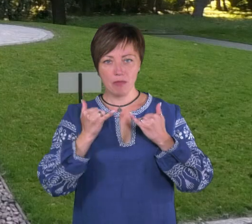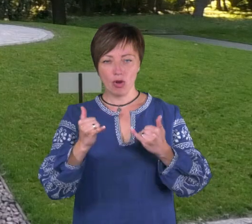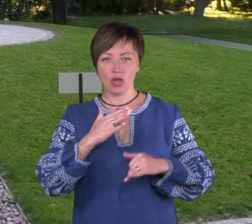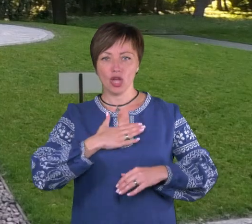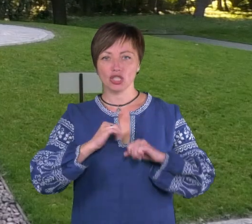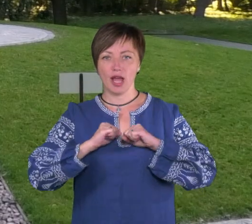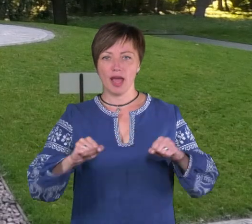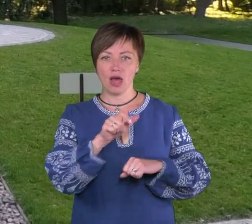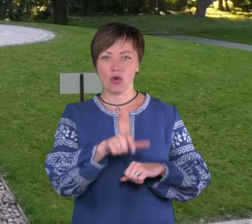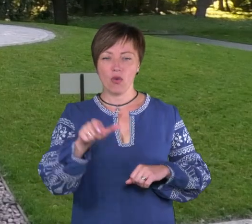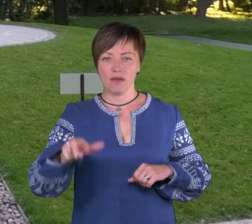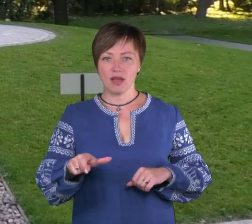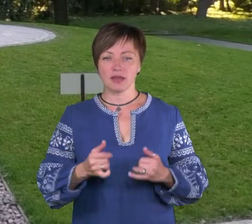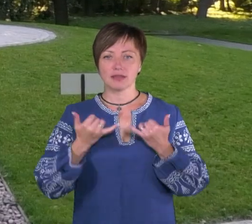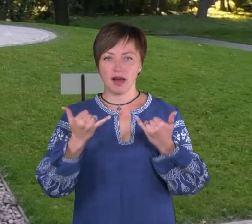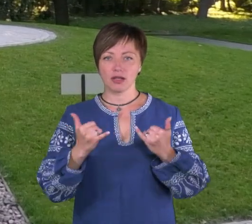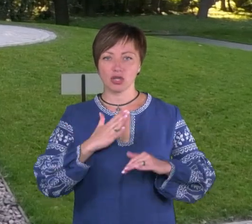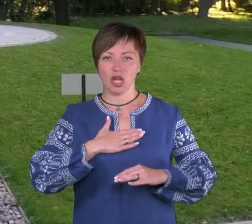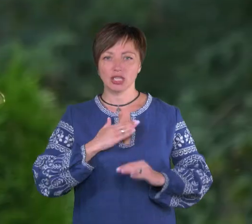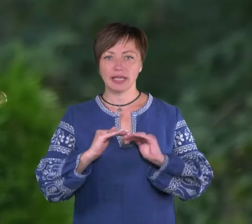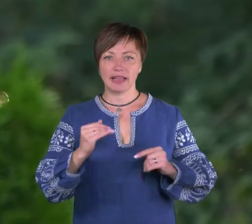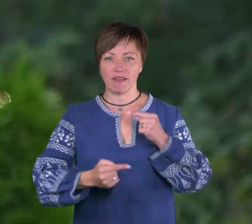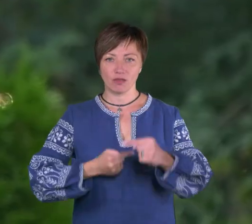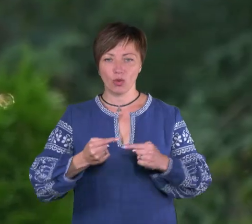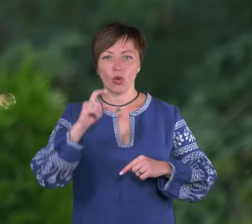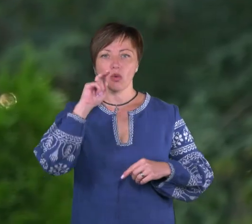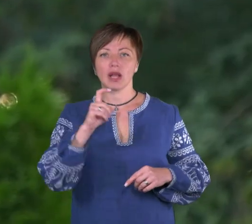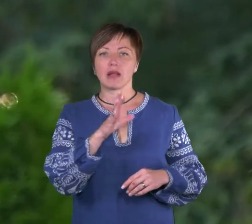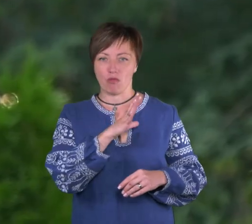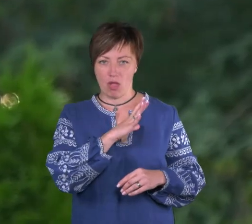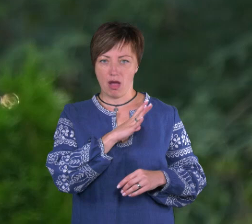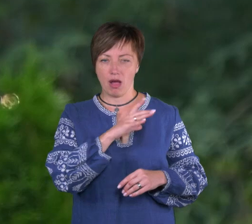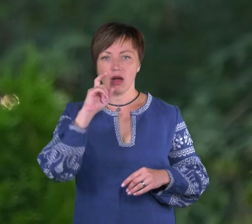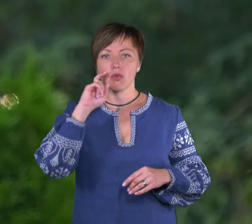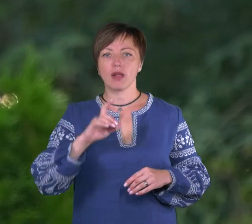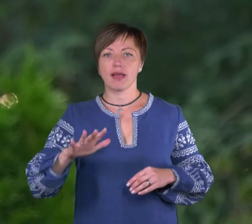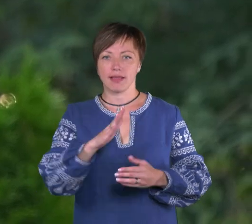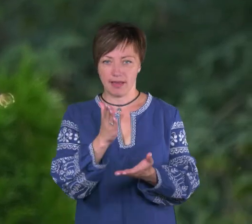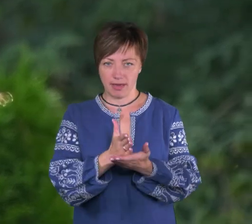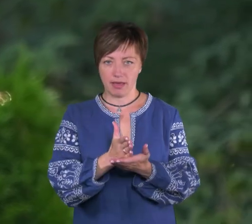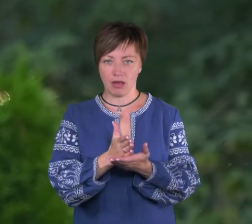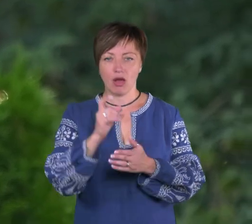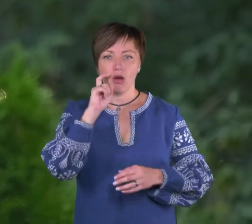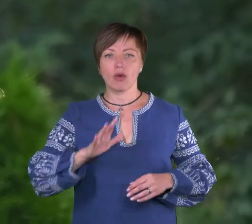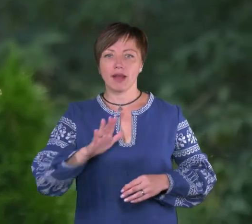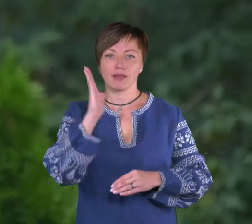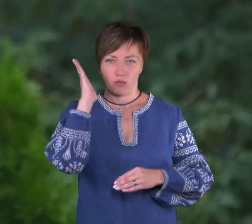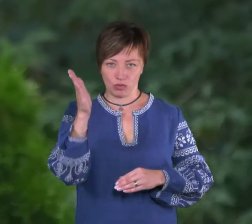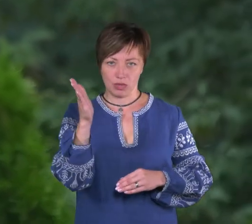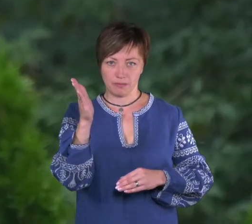героїв і заради наших дітей і внуків. Україна була, Україна є, Україна